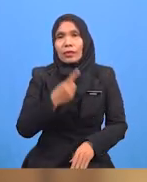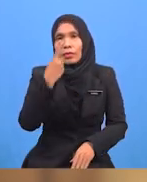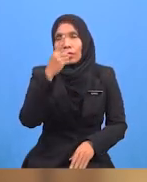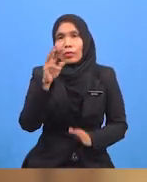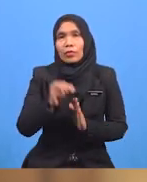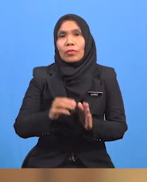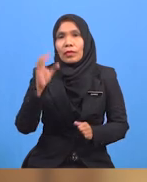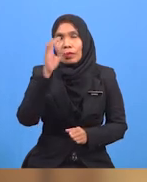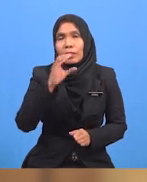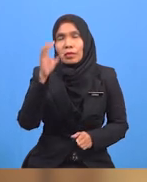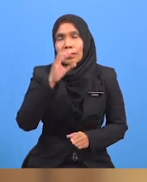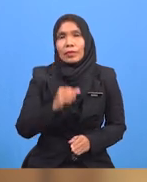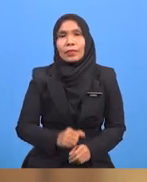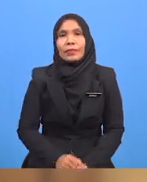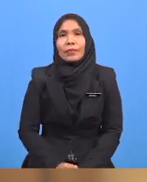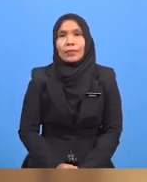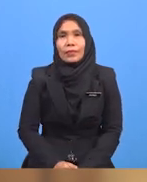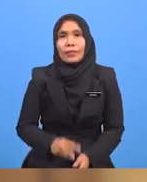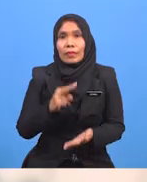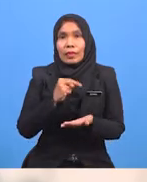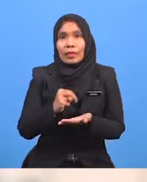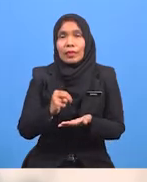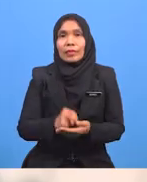bagi mencari nilai semiperimeter